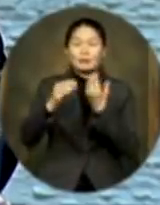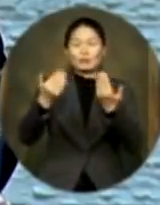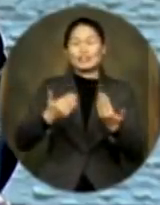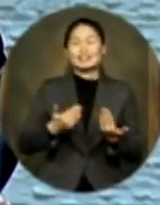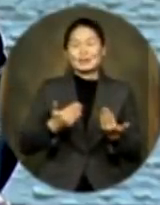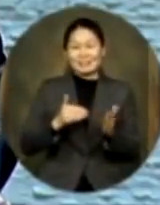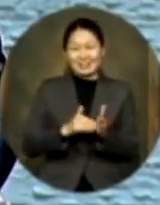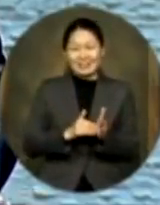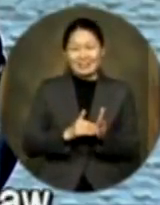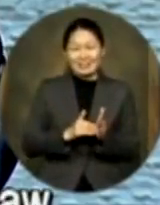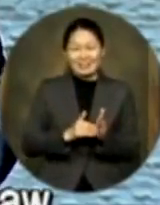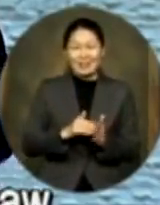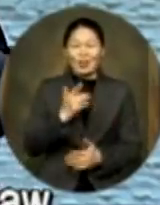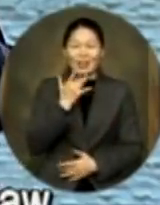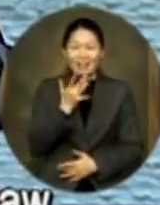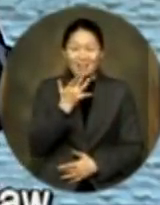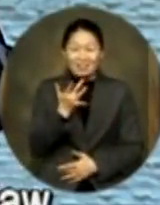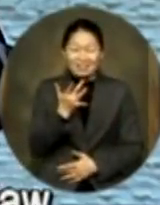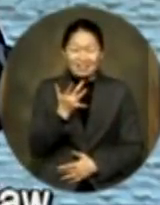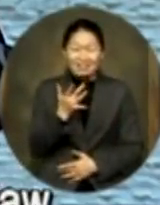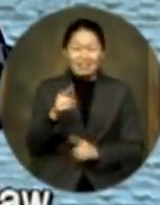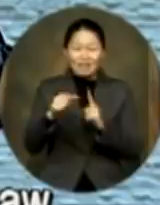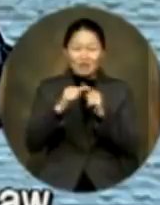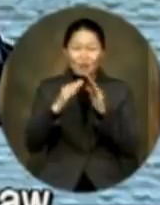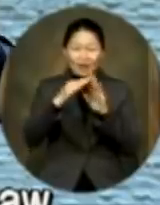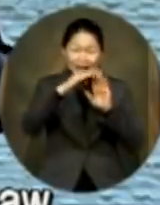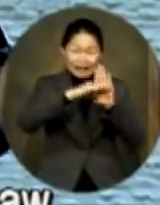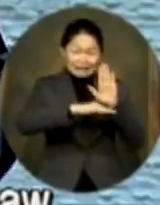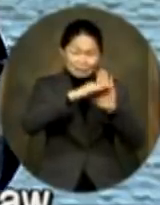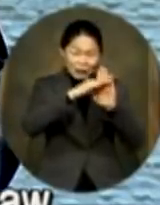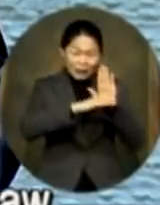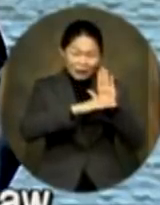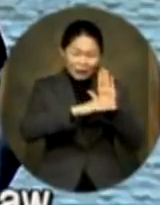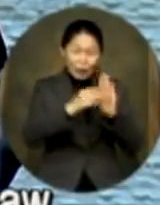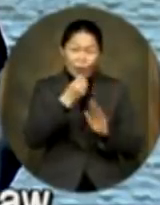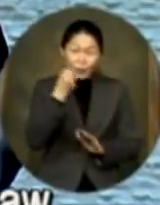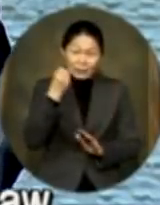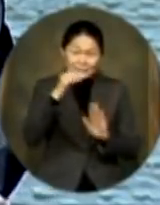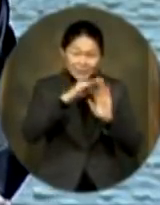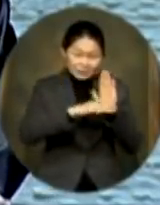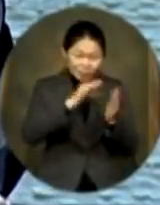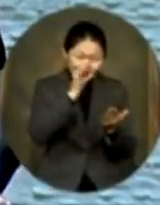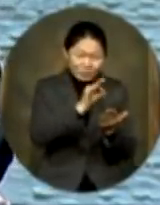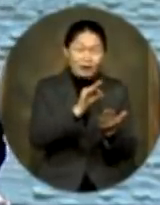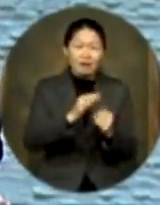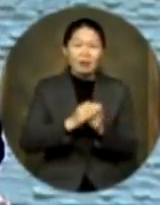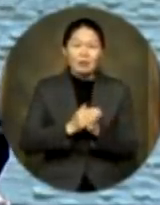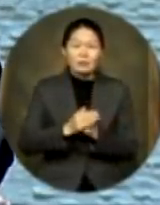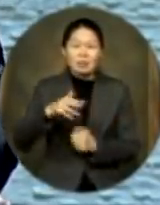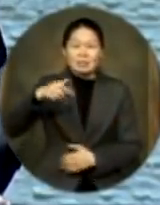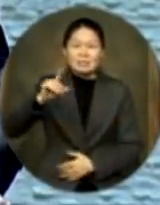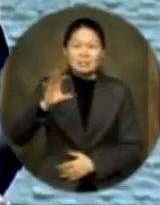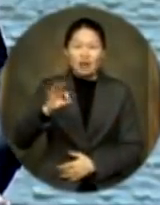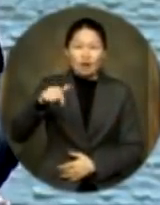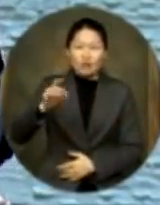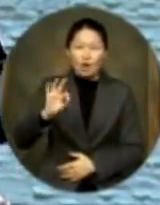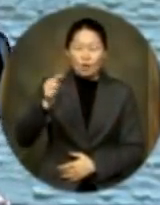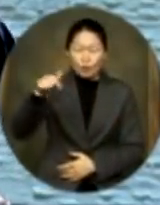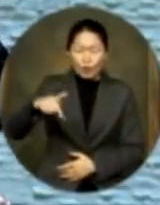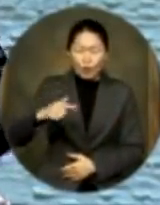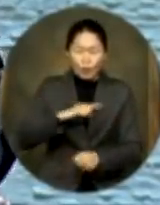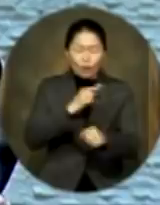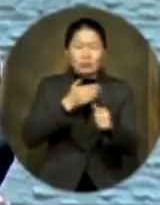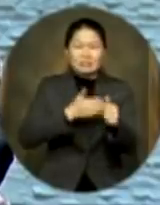거 있죠 화요일을 교회 게시판 홈페이지 게시판에 딱 들어갔더니 거기에 정경훈 권사 님의 글이